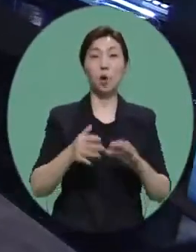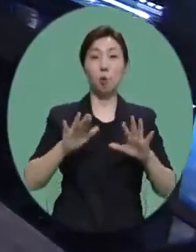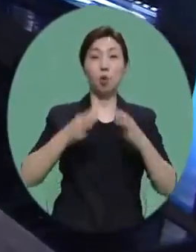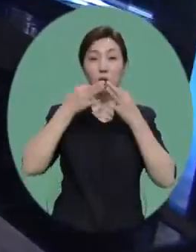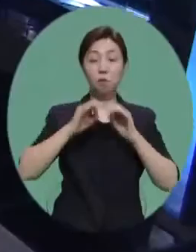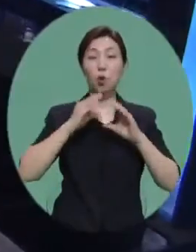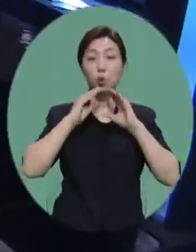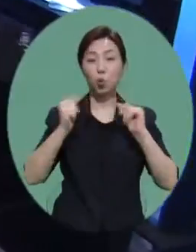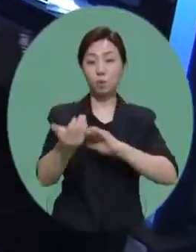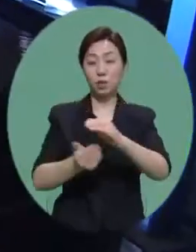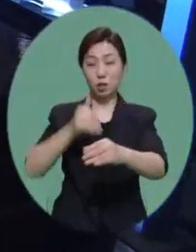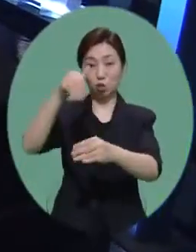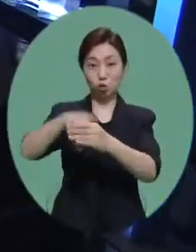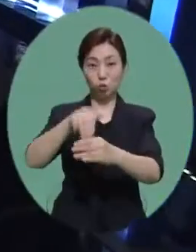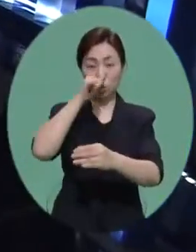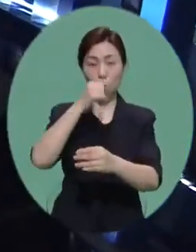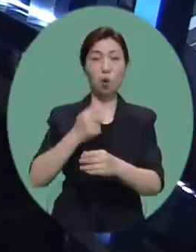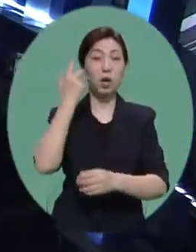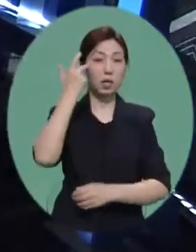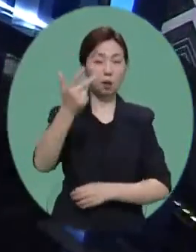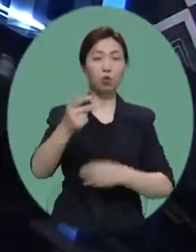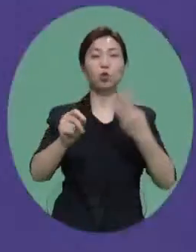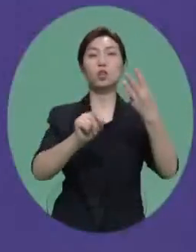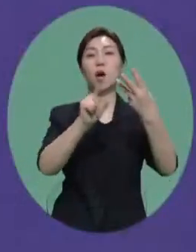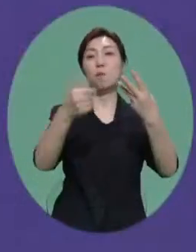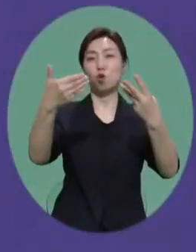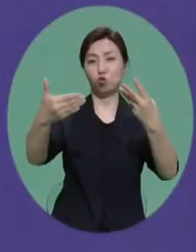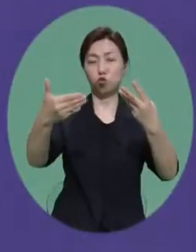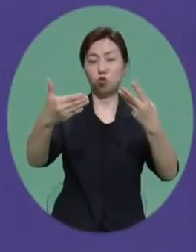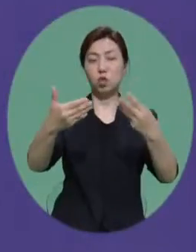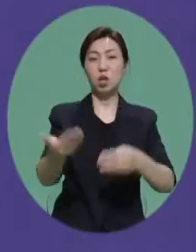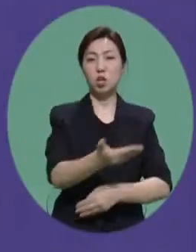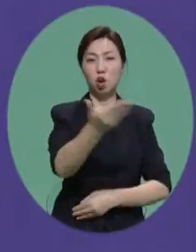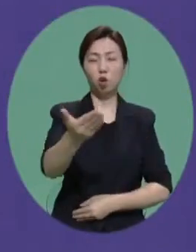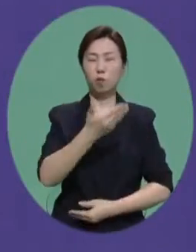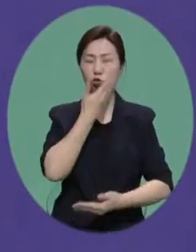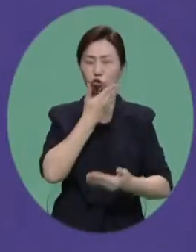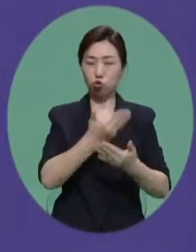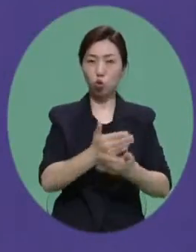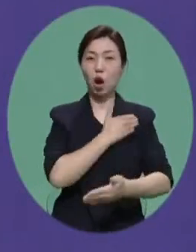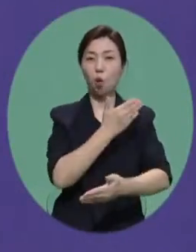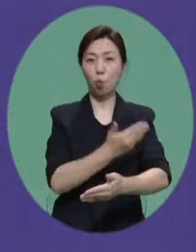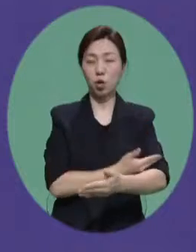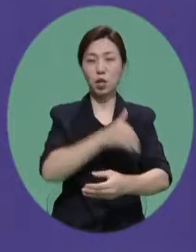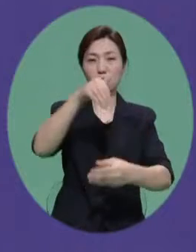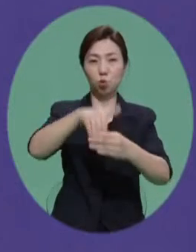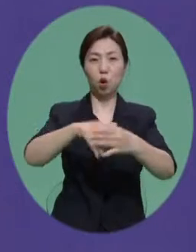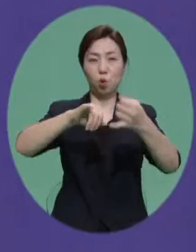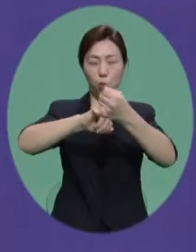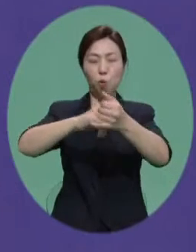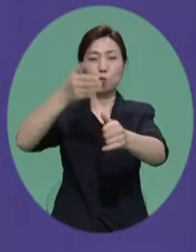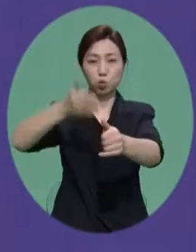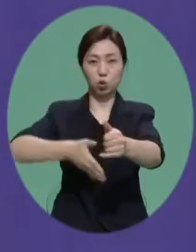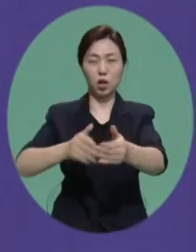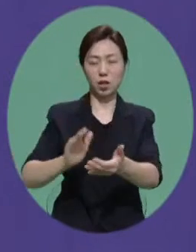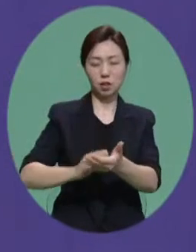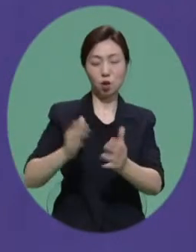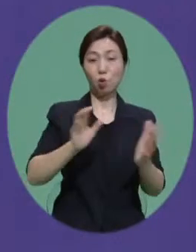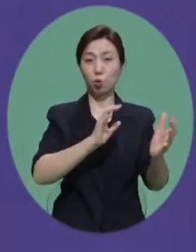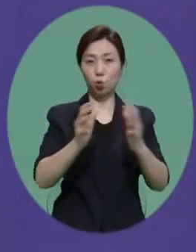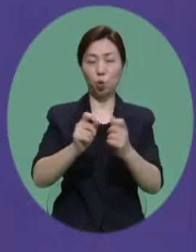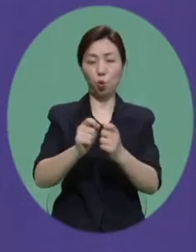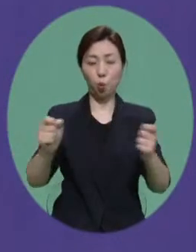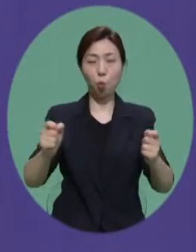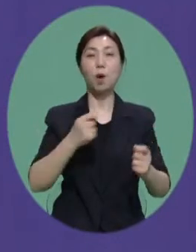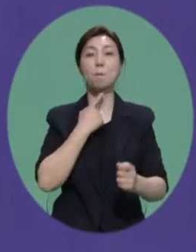있구요 다음주 3월 9일 여러분들의 소중한 앞에 로 꼭 행사 하시기 바랍니다 열띤 토론 오늘 장시간 번